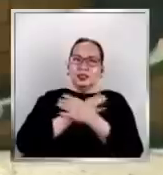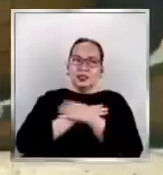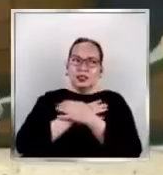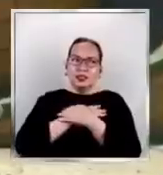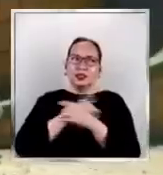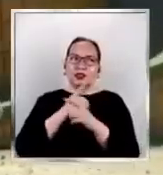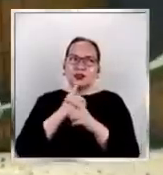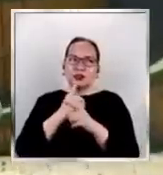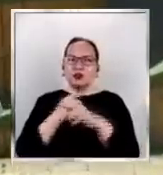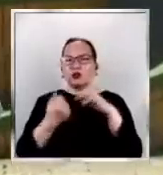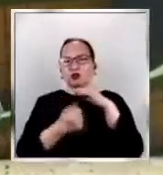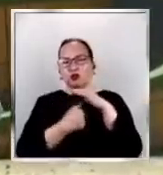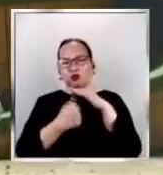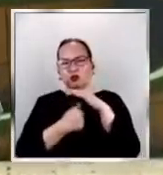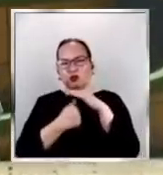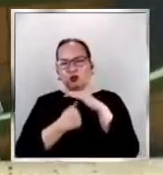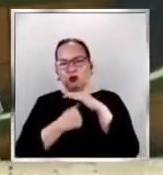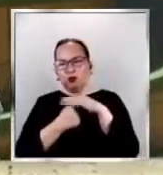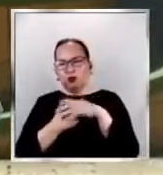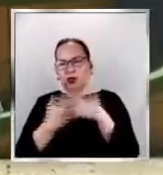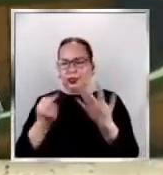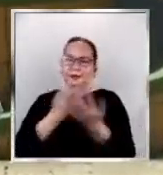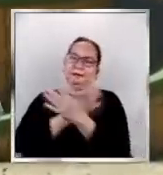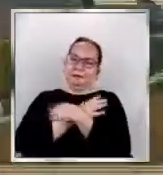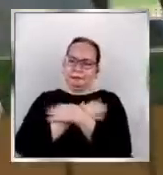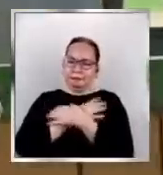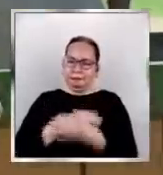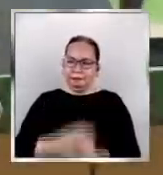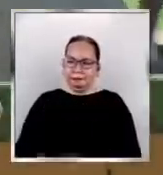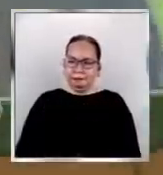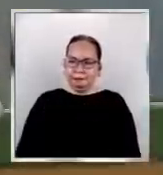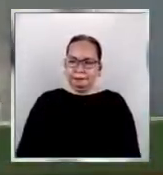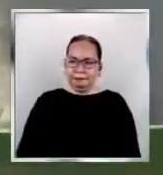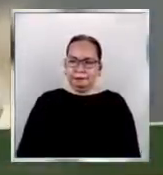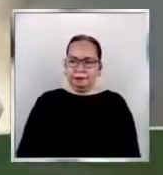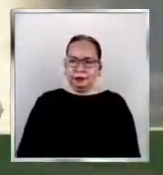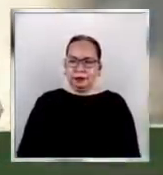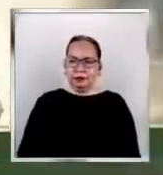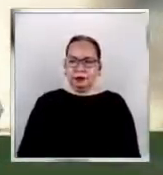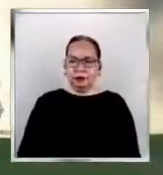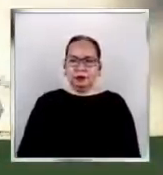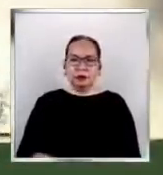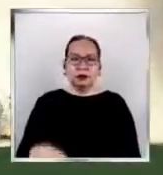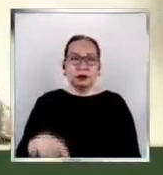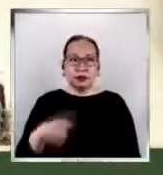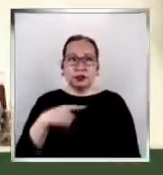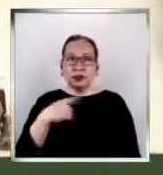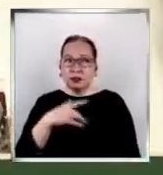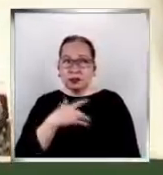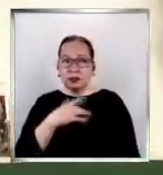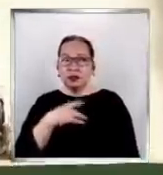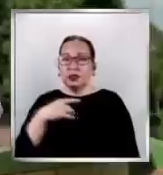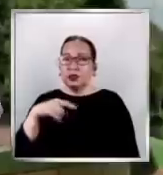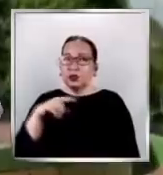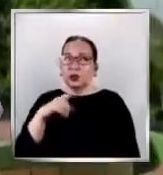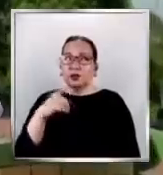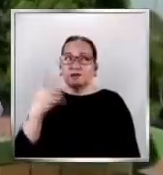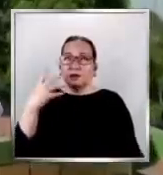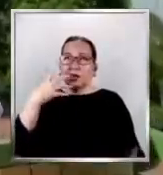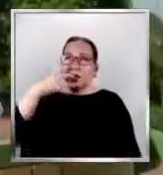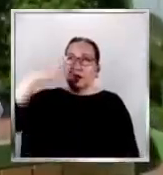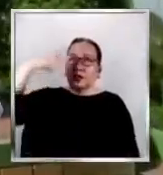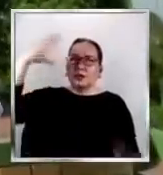eh. Bagamat matindi ang sikat ng araw nitong hapon, dama pa rin ang malamig na simoy ng hangin. Kaya okay lang